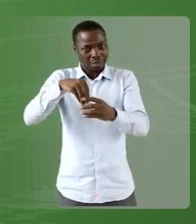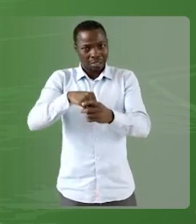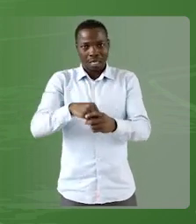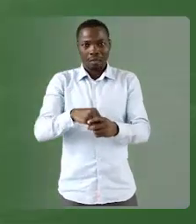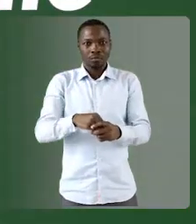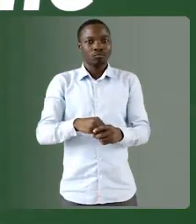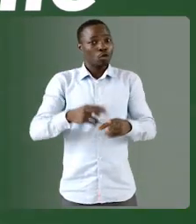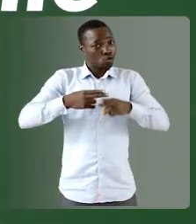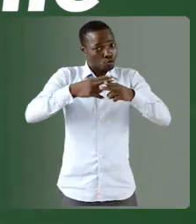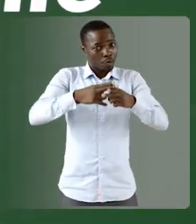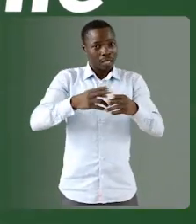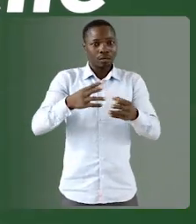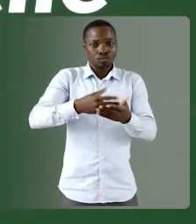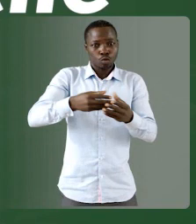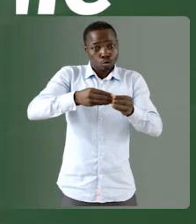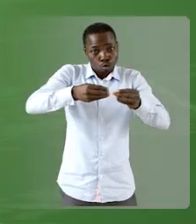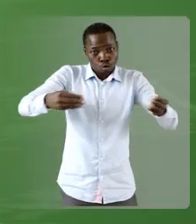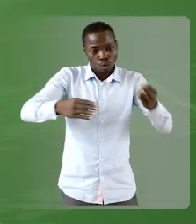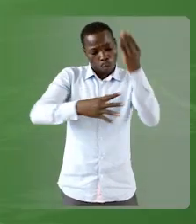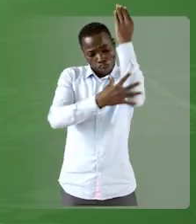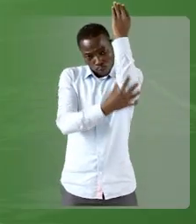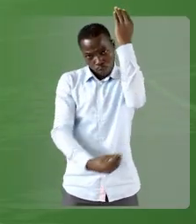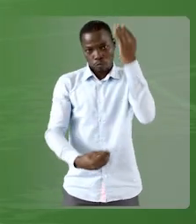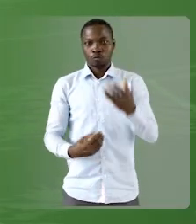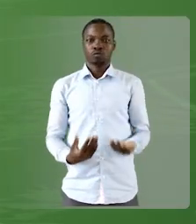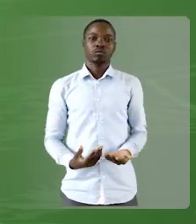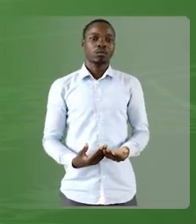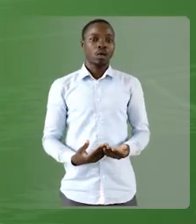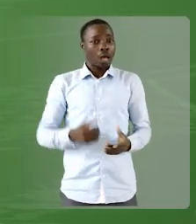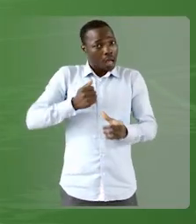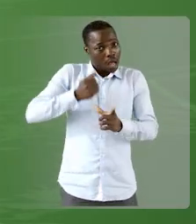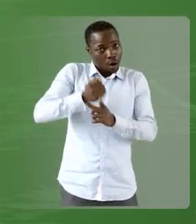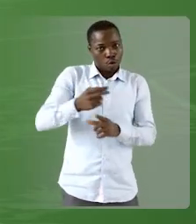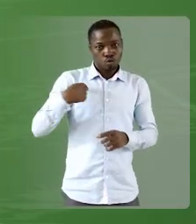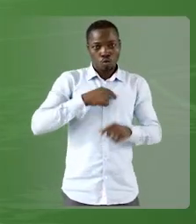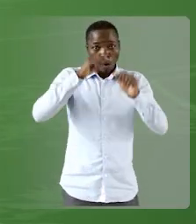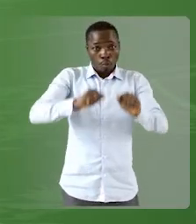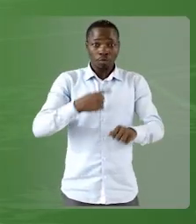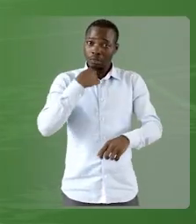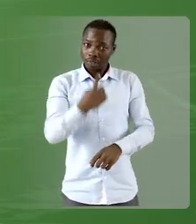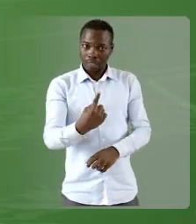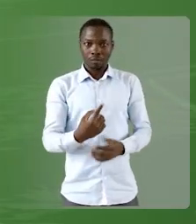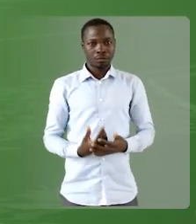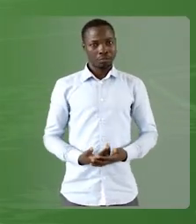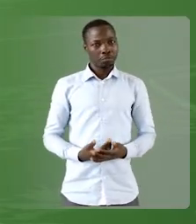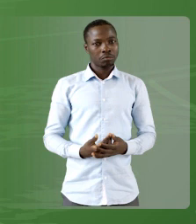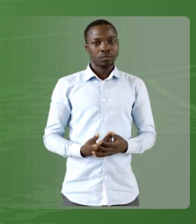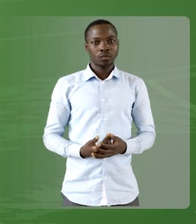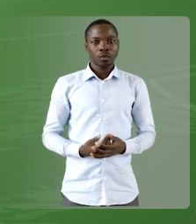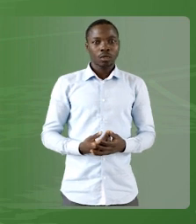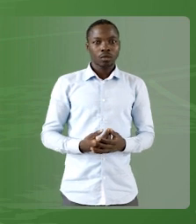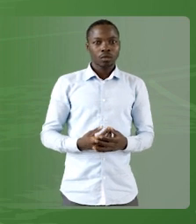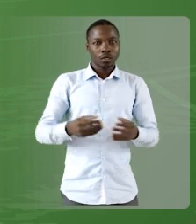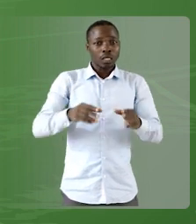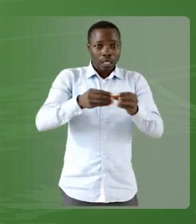sol infertile. Alors, nous pouvons tirer une conclusion pour dire simplement